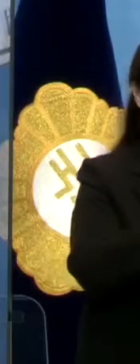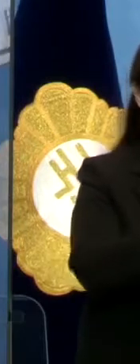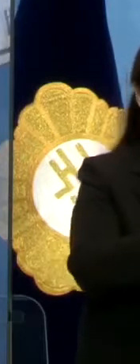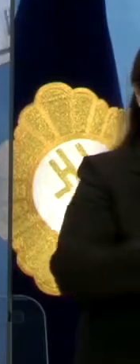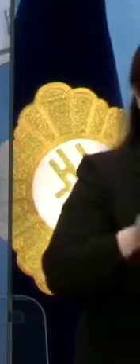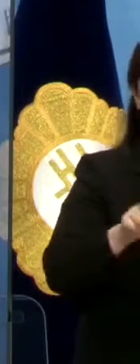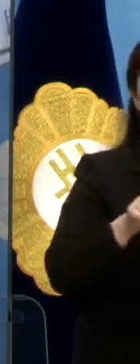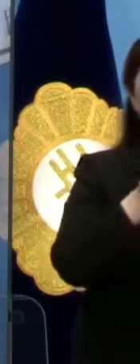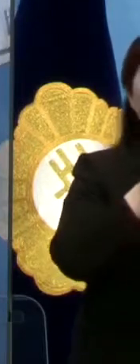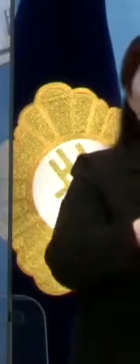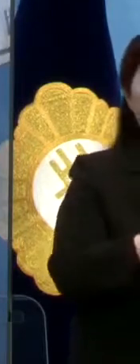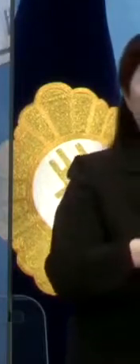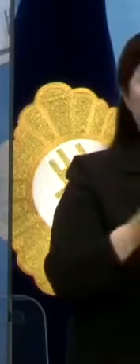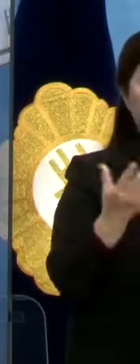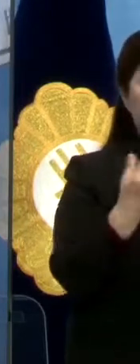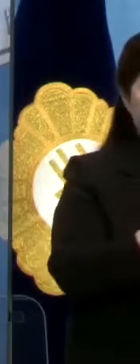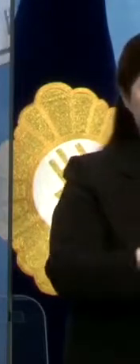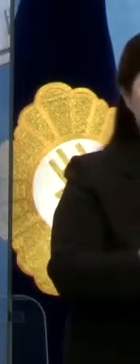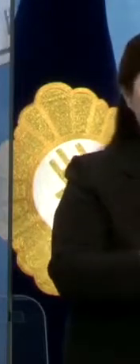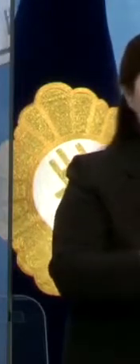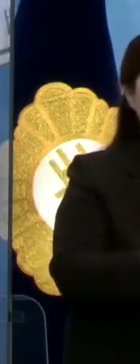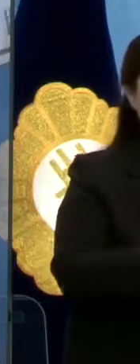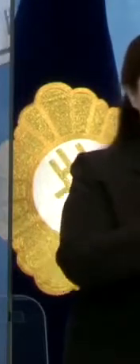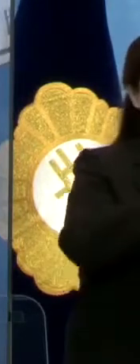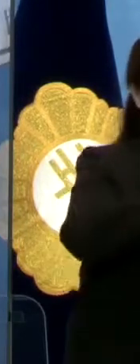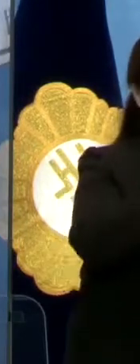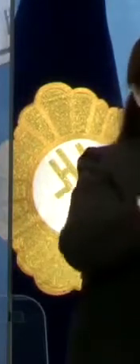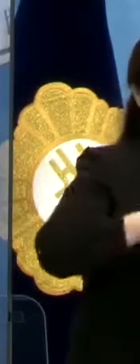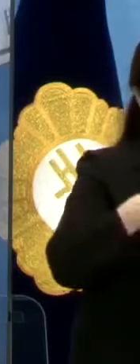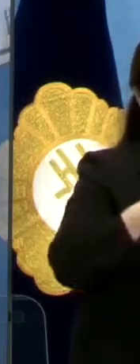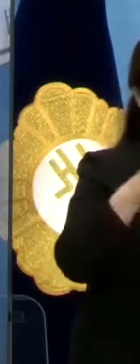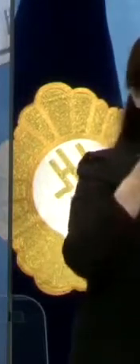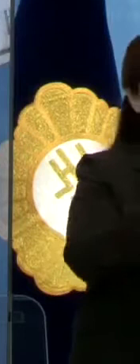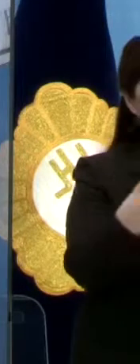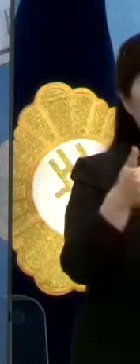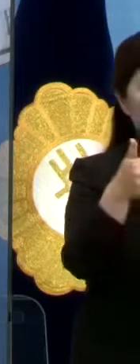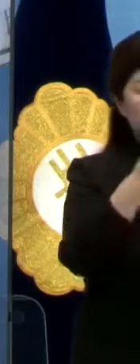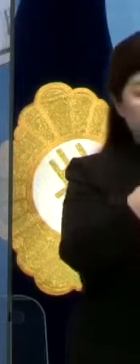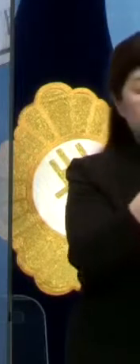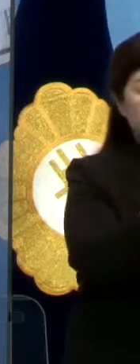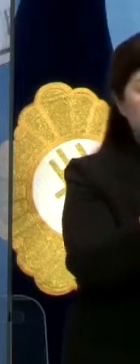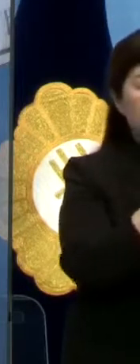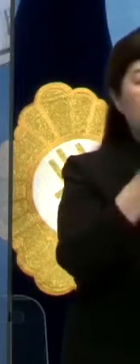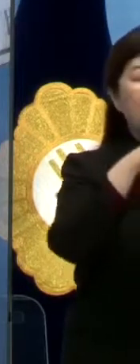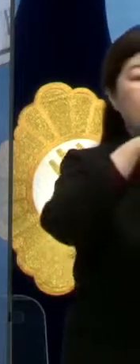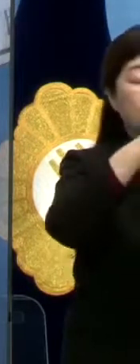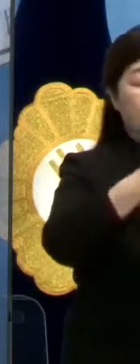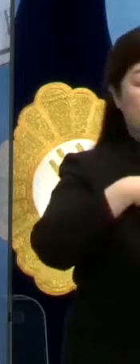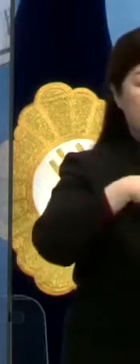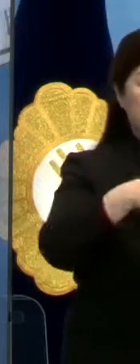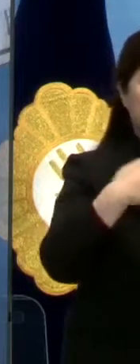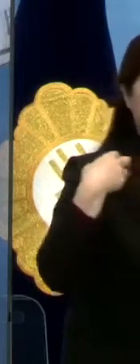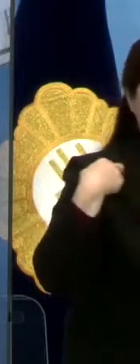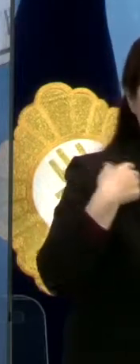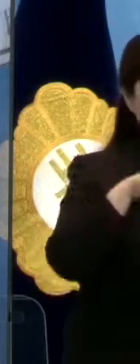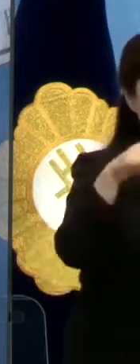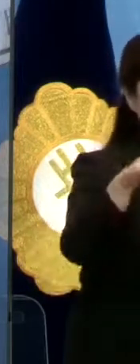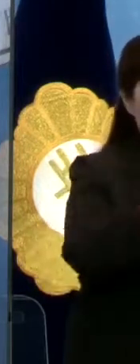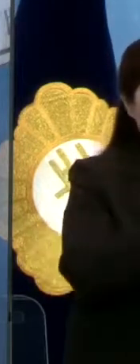자리를 빌어서 전남 고흥군청 그리고 마리안느 마가렛 재단 그리고 전남도청 지사님